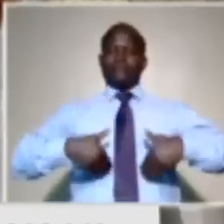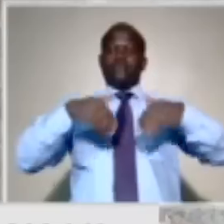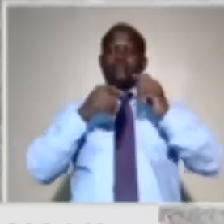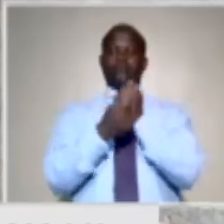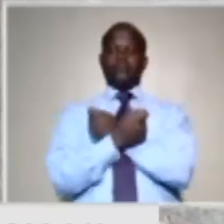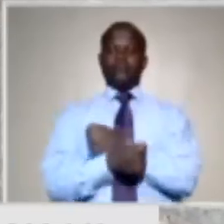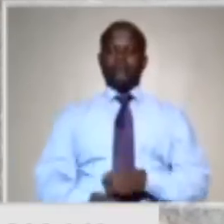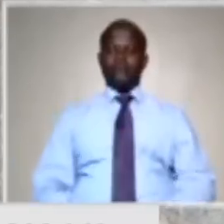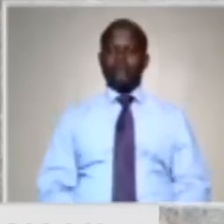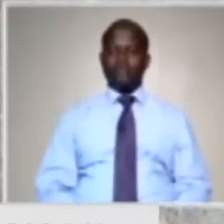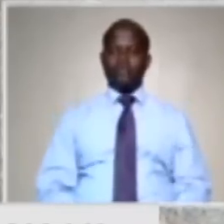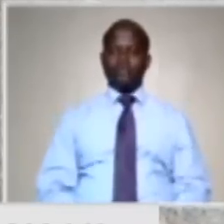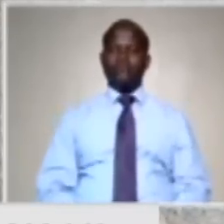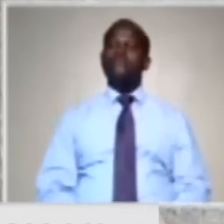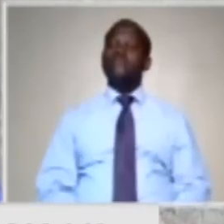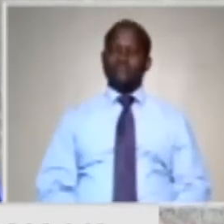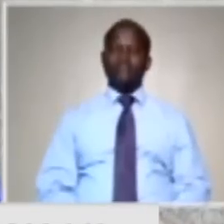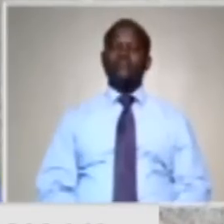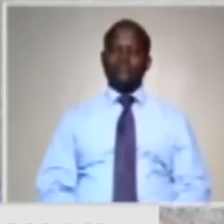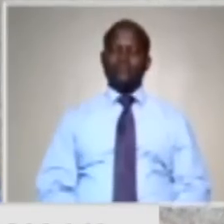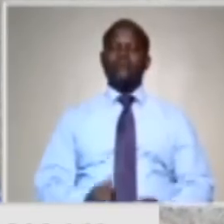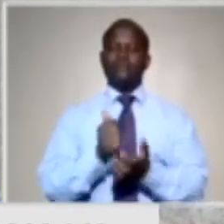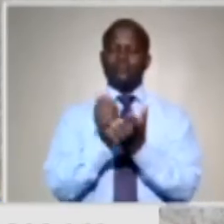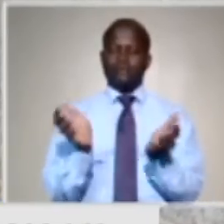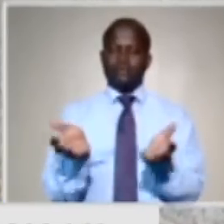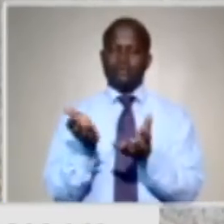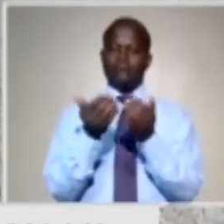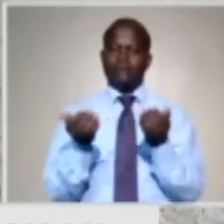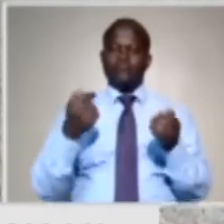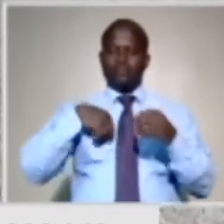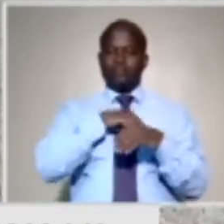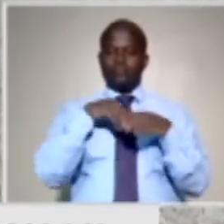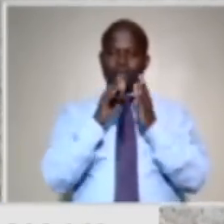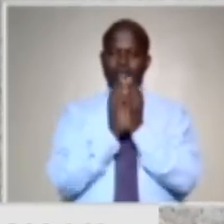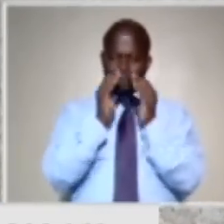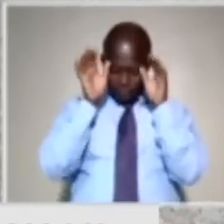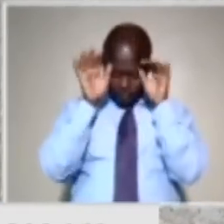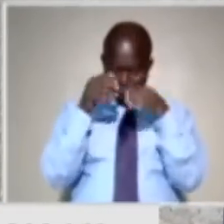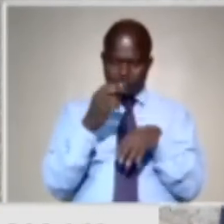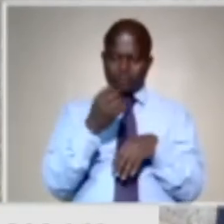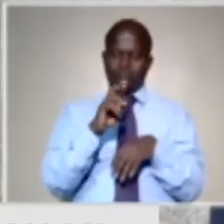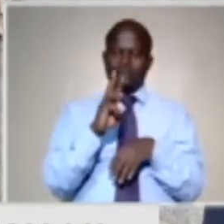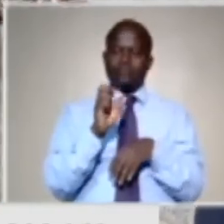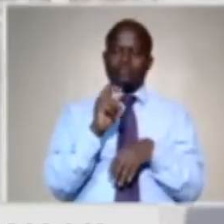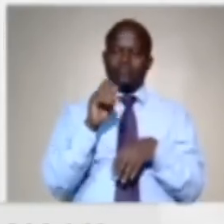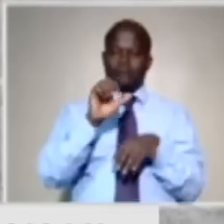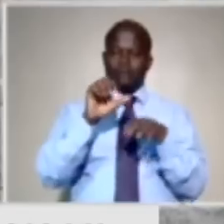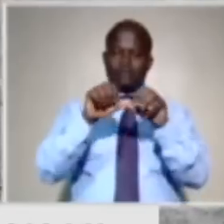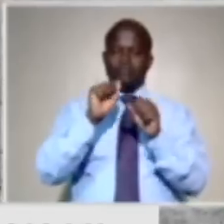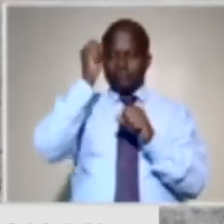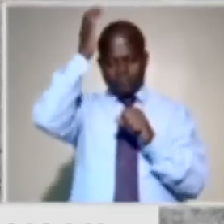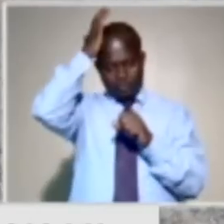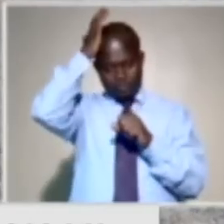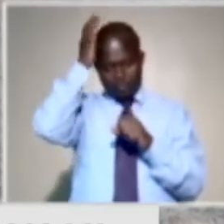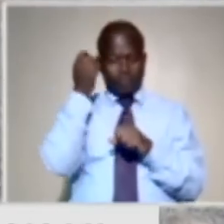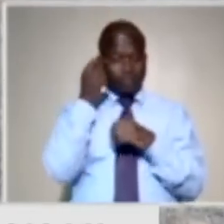buhinduka dukondeshe abana bacu igitabo cya Korani bakiga cyangwa bagifata mu mutwe faranga rero